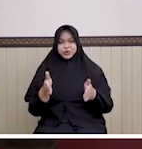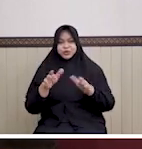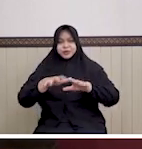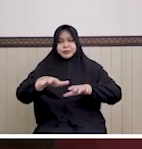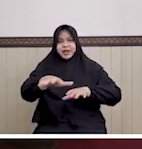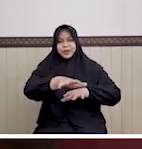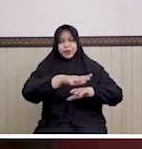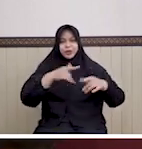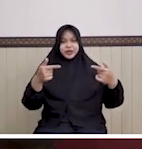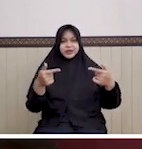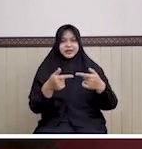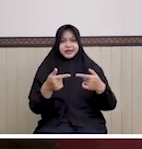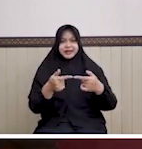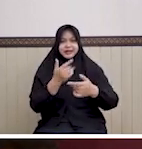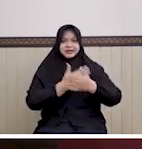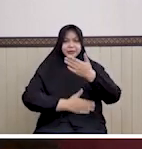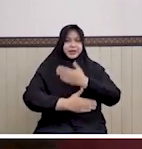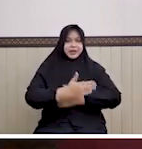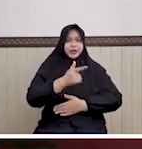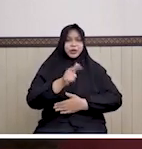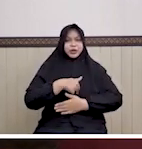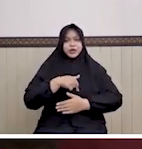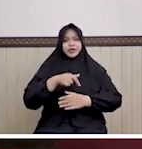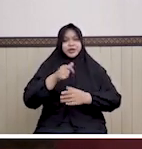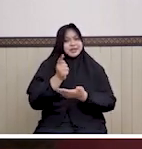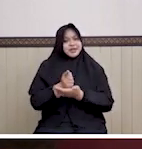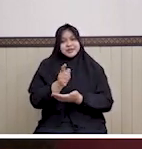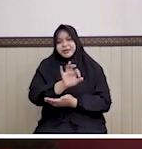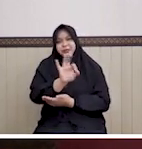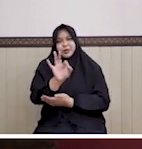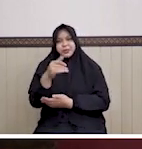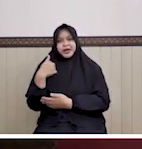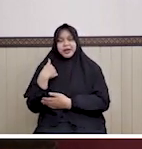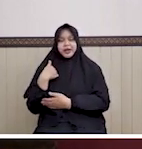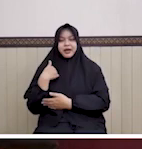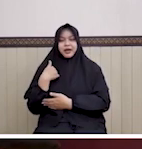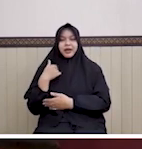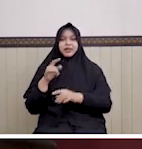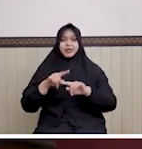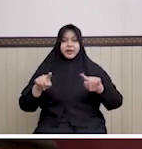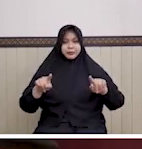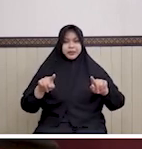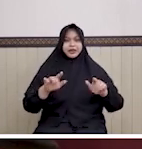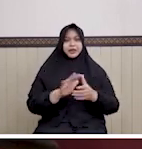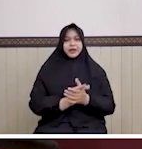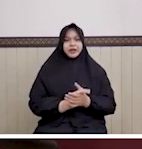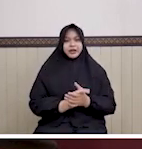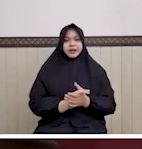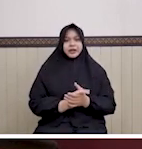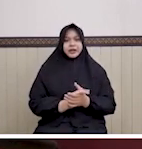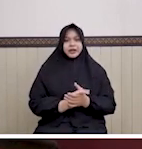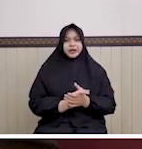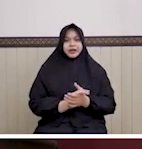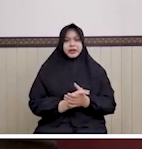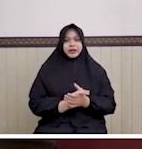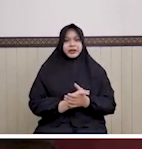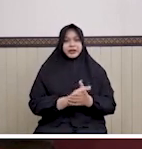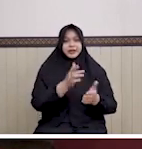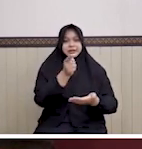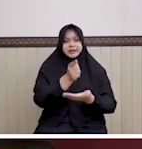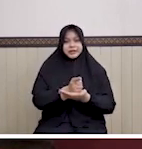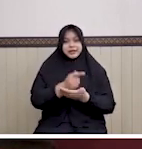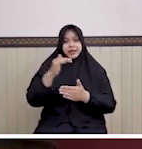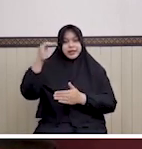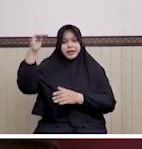mengatur terkait disabilitas di kejaksaan belum ada tapi Kejaksaan tinggi DIY pada